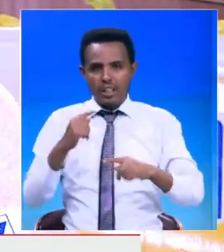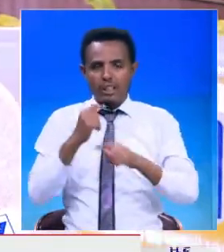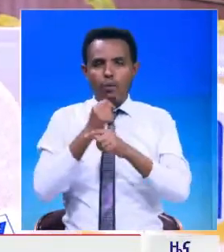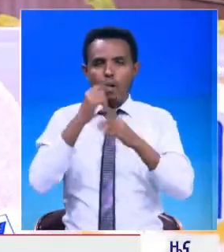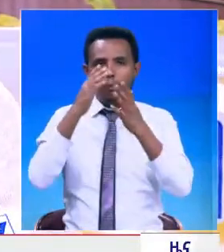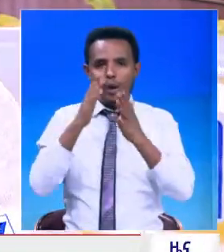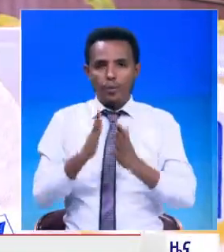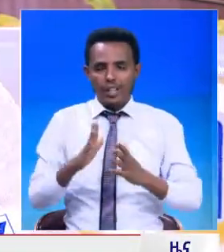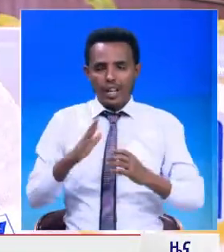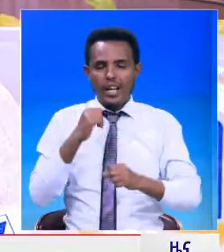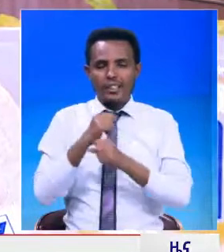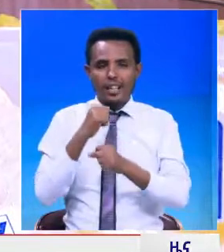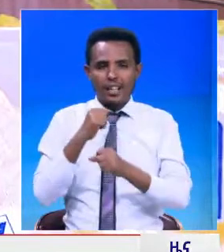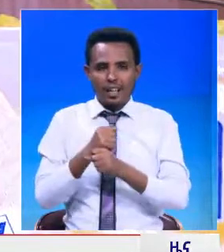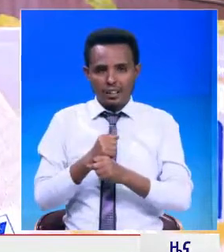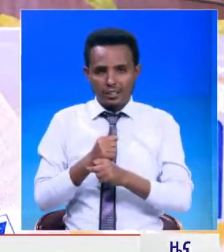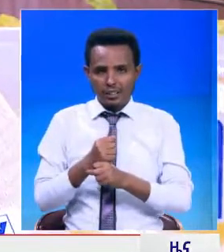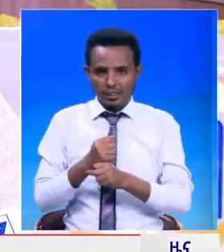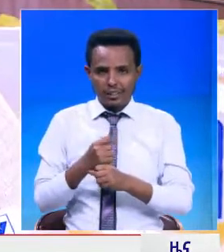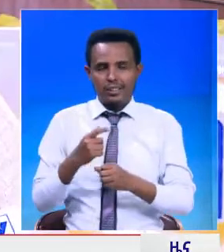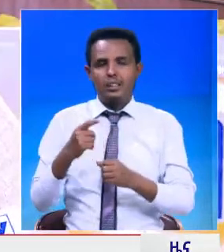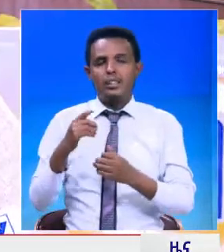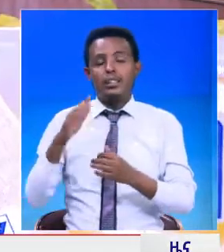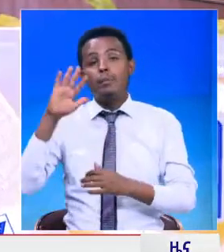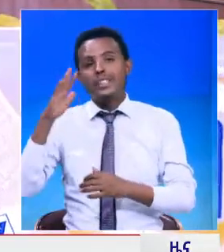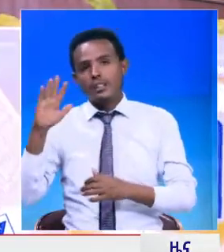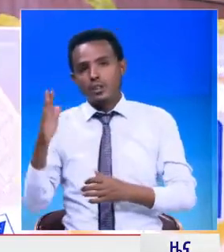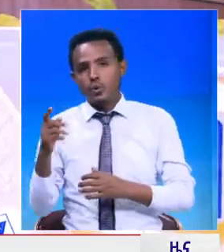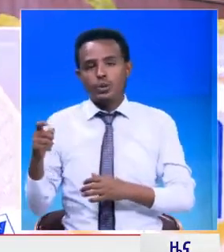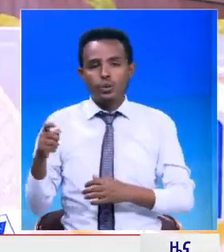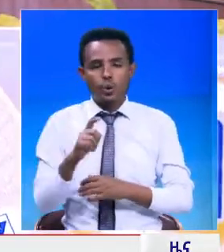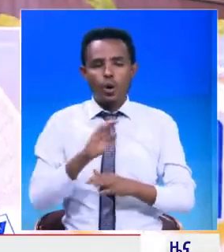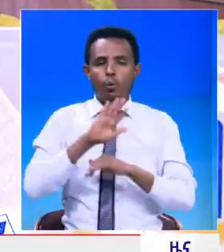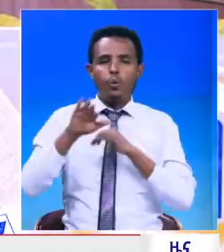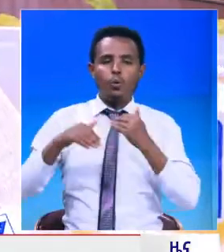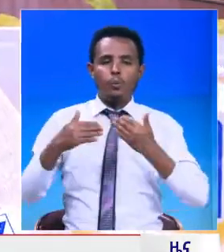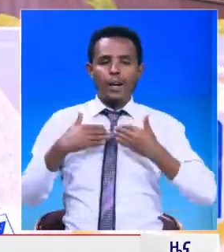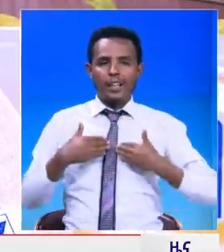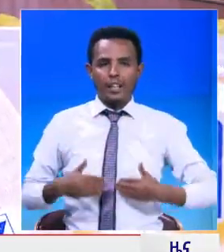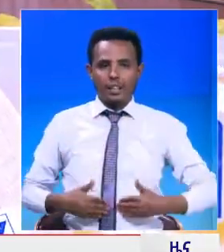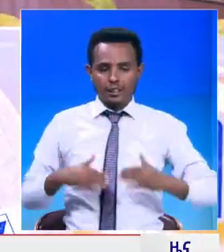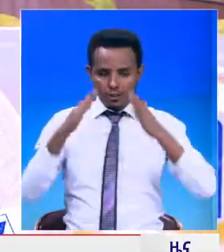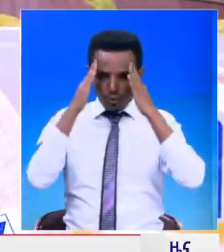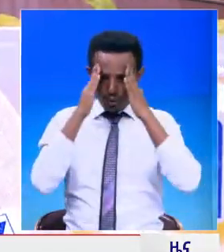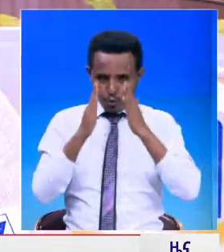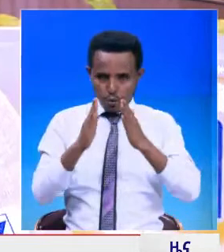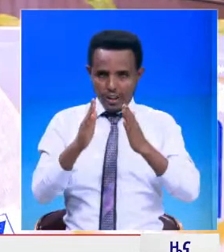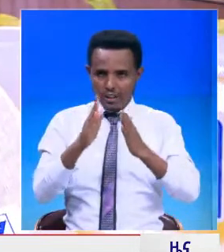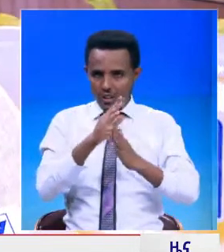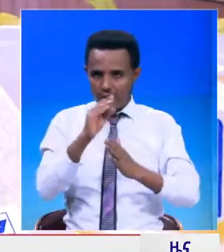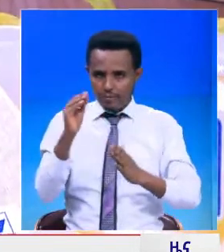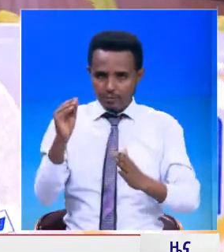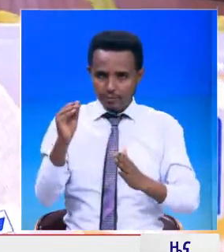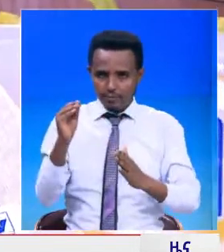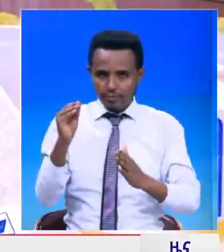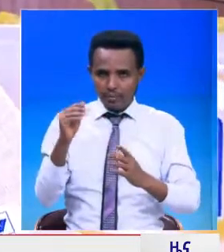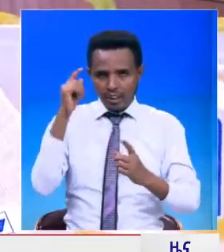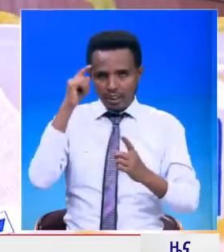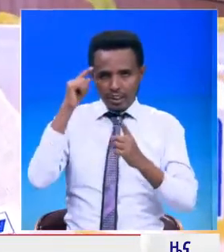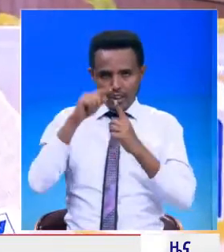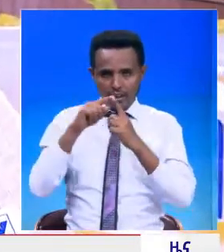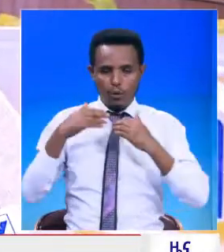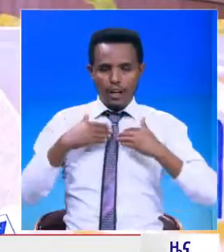አሰራር አለመጠናከር የመሳሰሉት ስለሆኑ ሁሉም አካላት ትኩረትና የእቅዱም